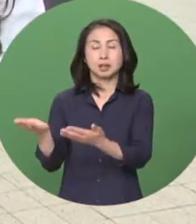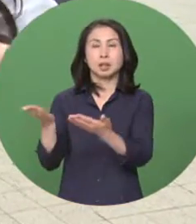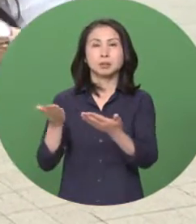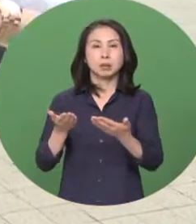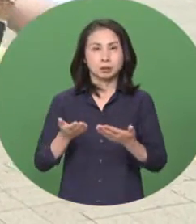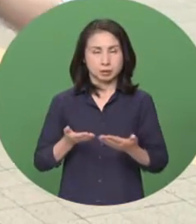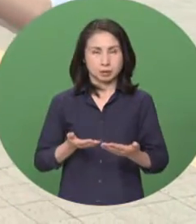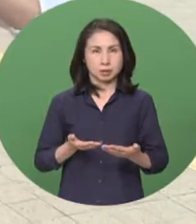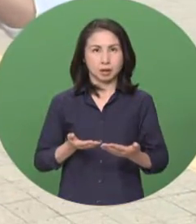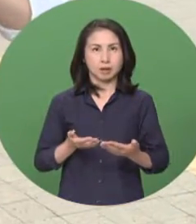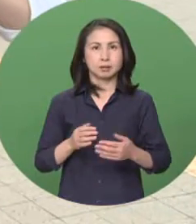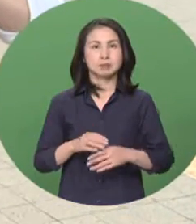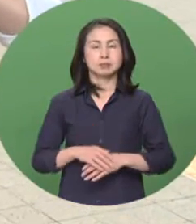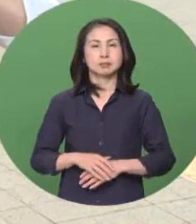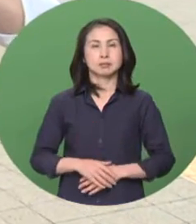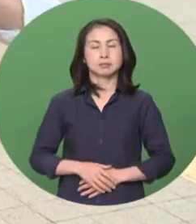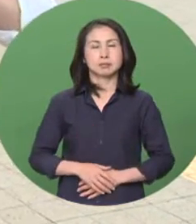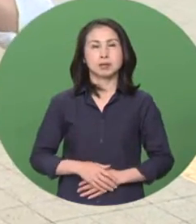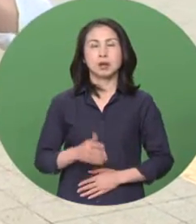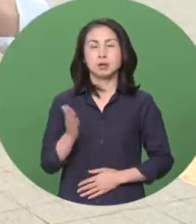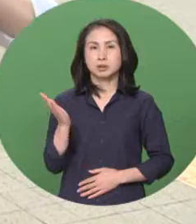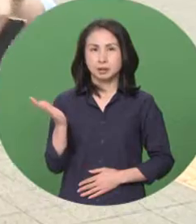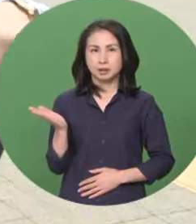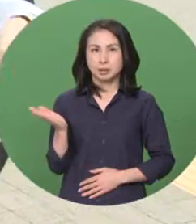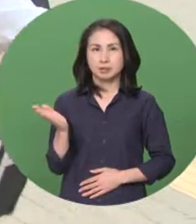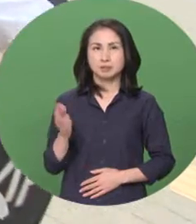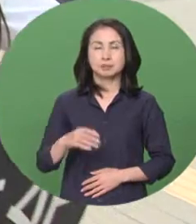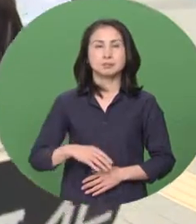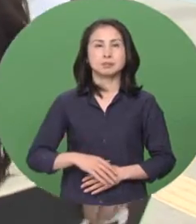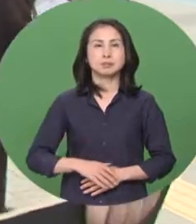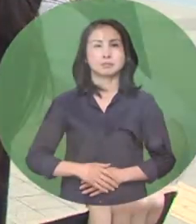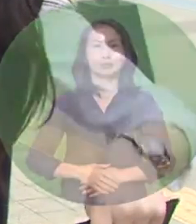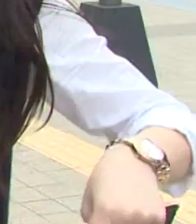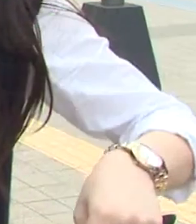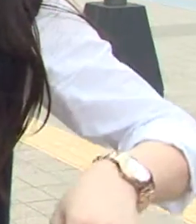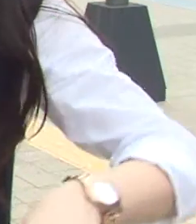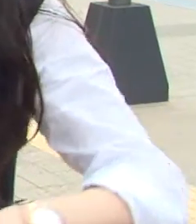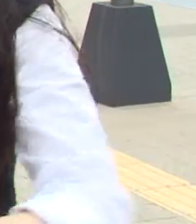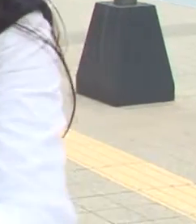さあ司令袋です。今日の司令はこちら。